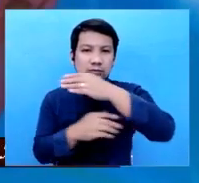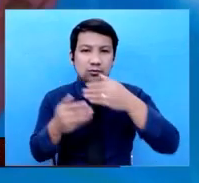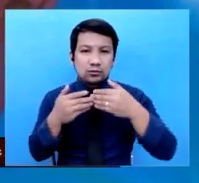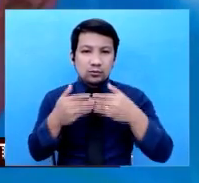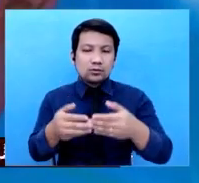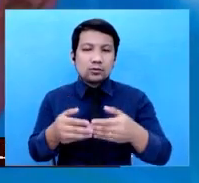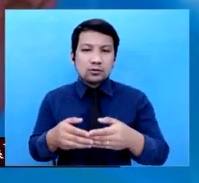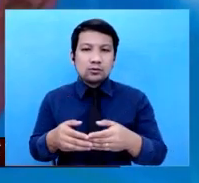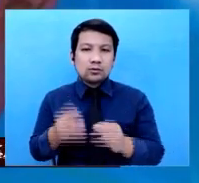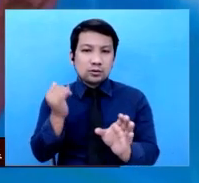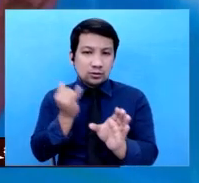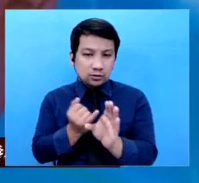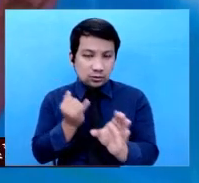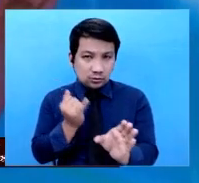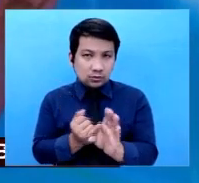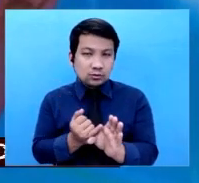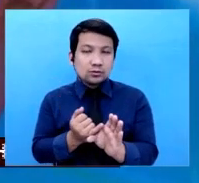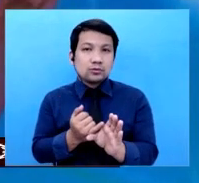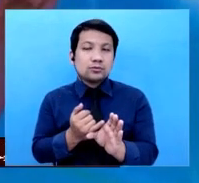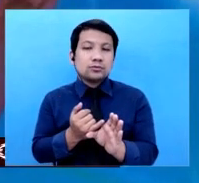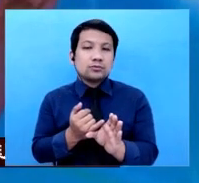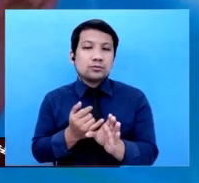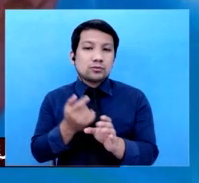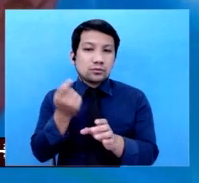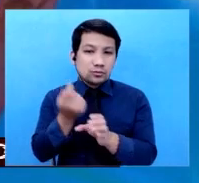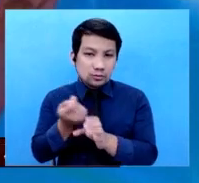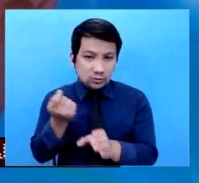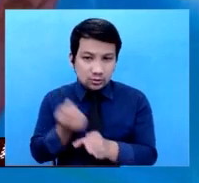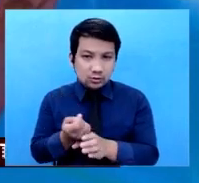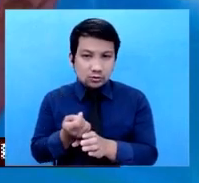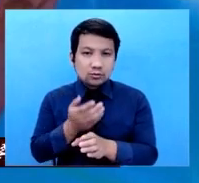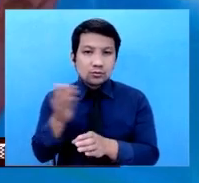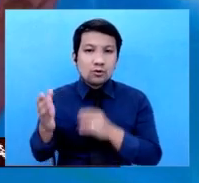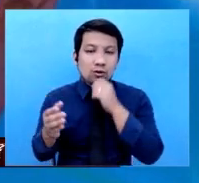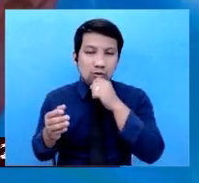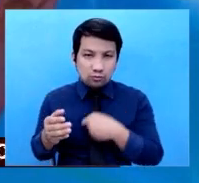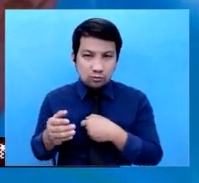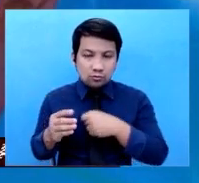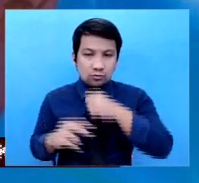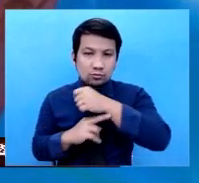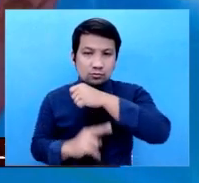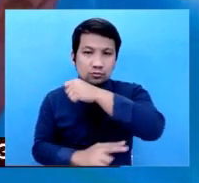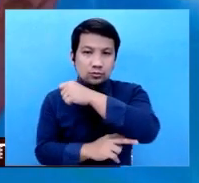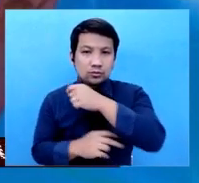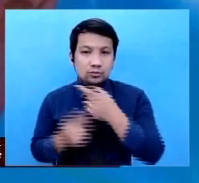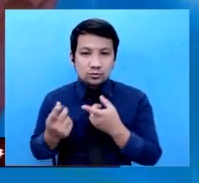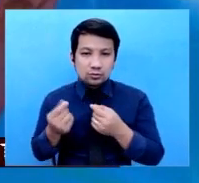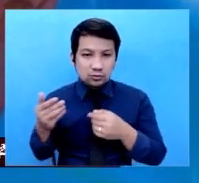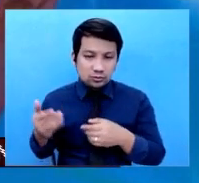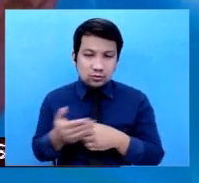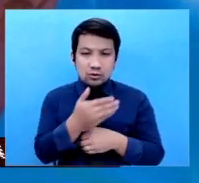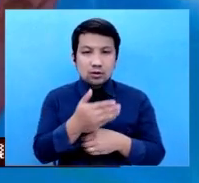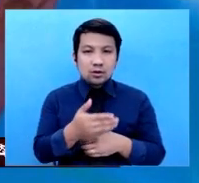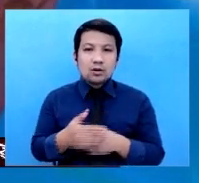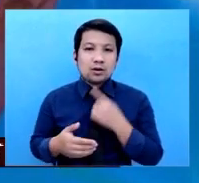Kaya yung mga jeepneys, yung mga truck doon pa sa off-bridge dumadaan. So